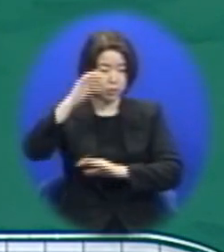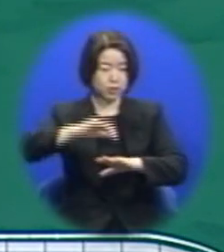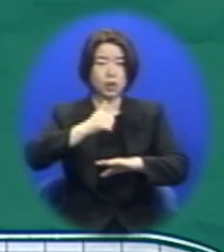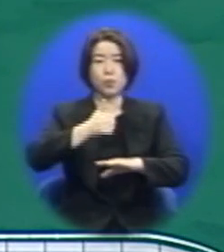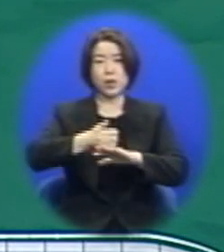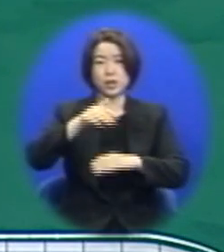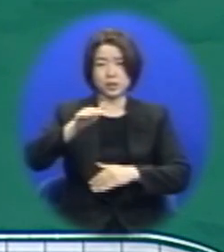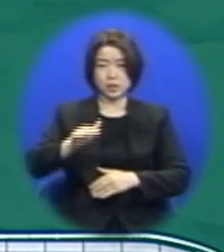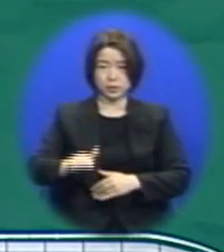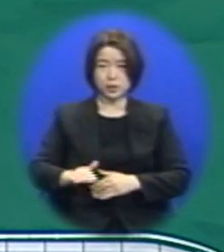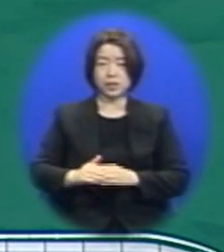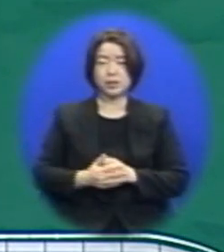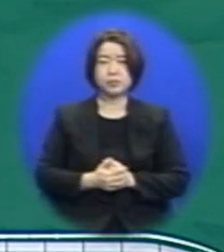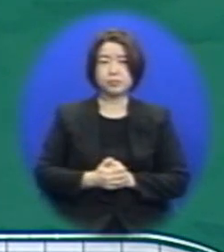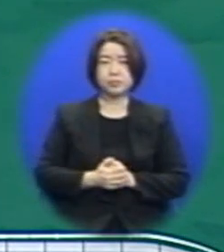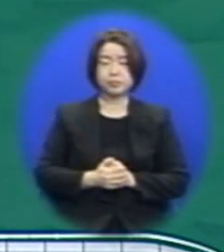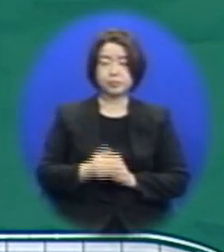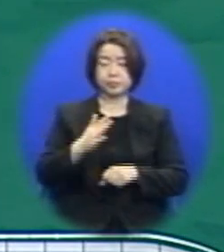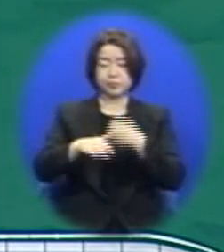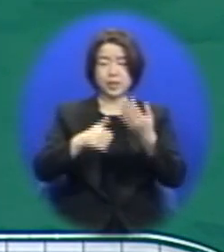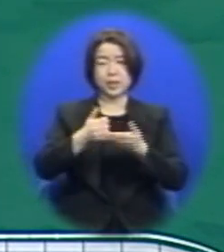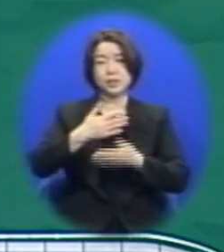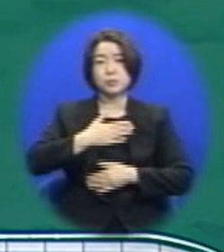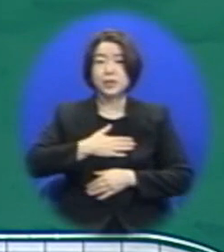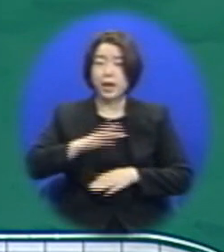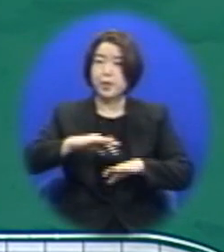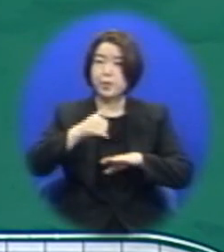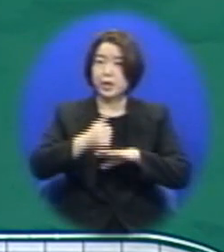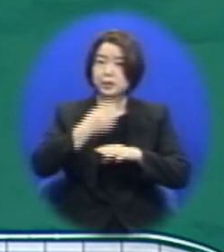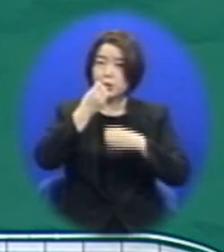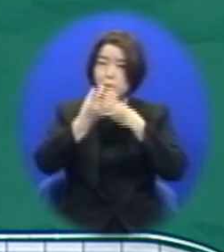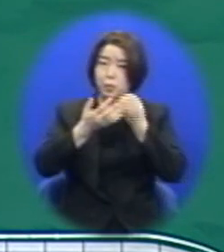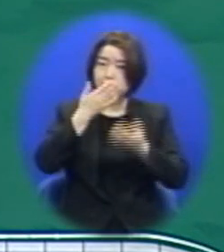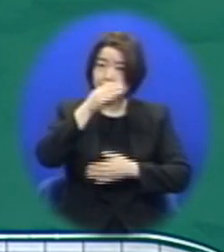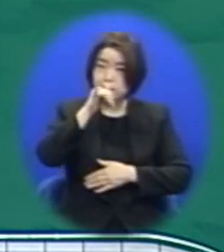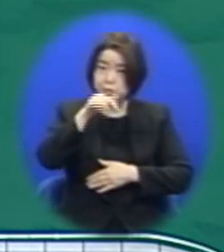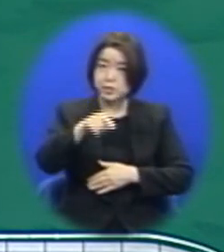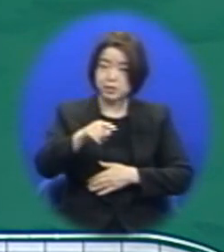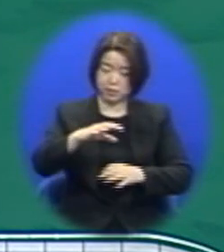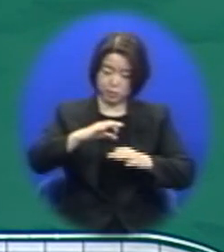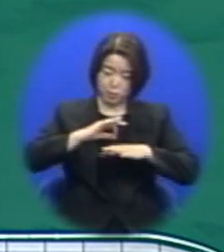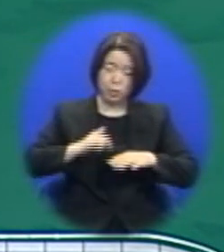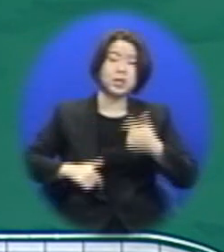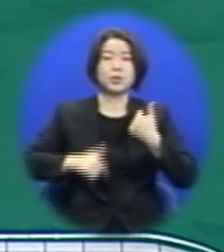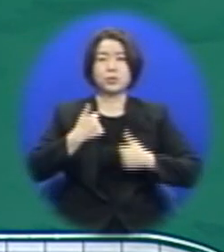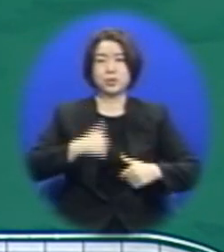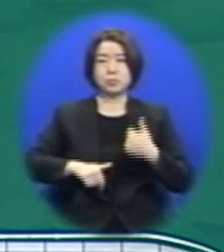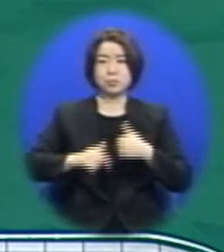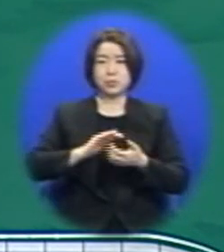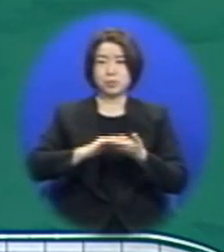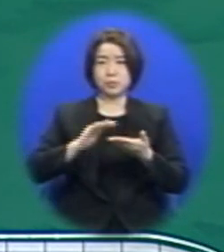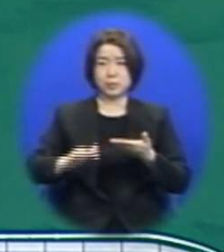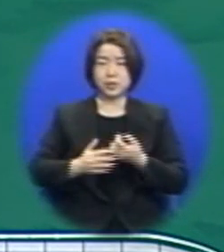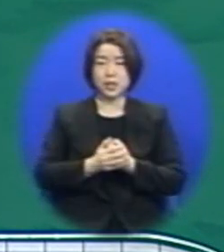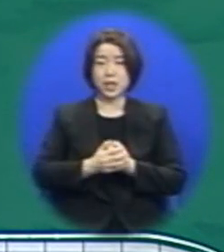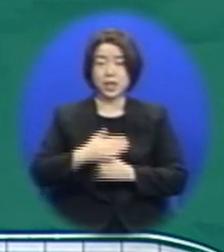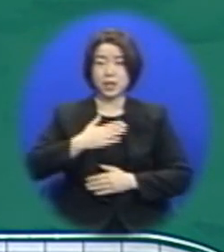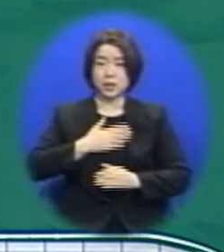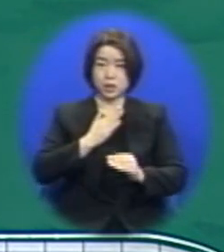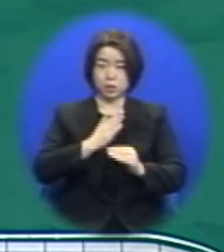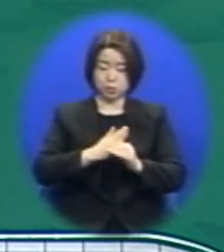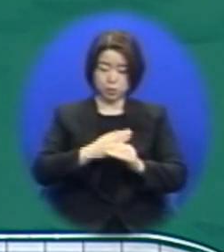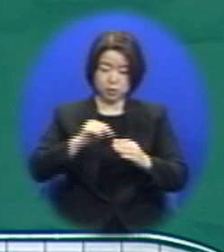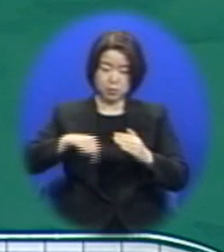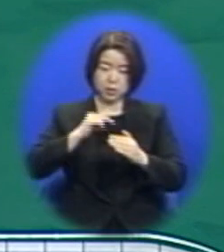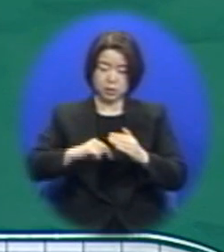하나님을 나의 왕이라고 고백할 수 있는 것은 너무나 놀라운 기쁨입니다. 그게 내 중심에서부터